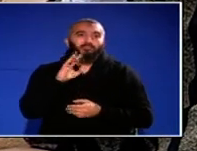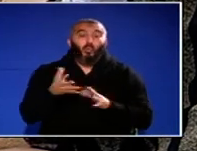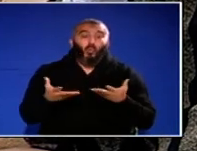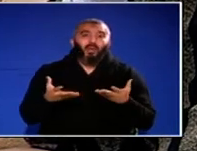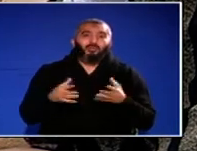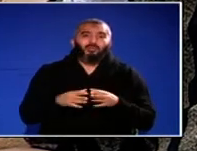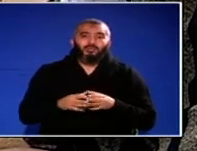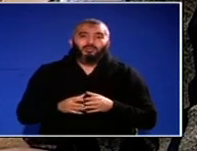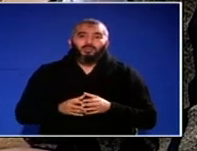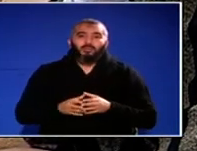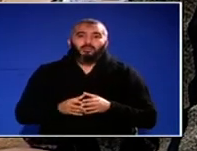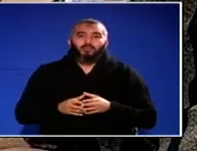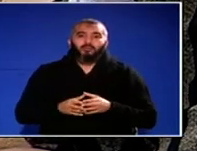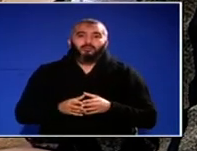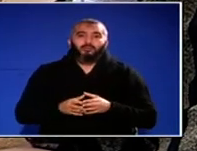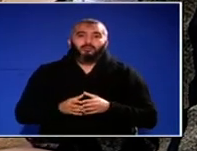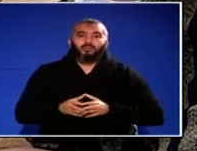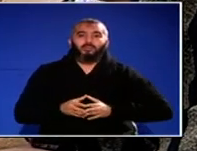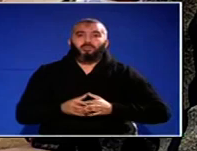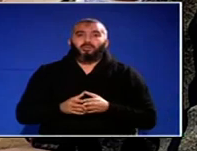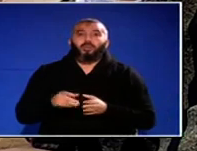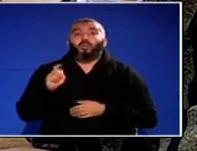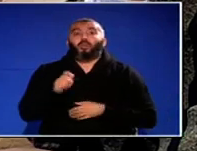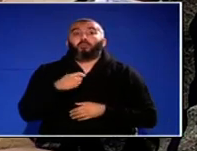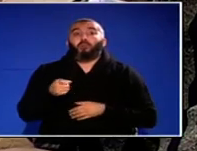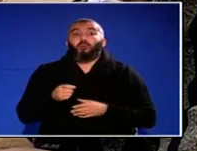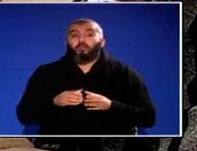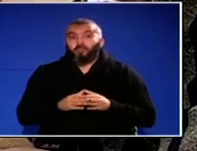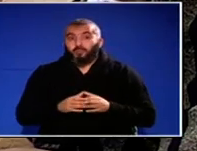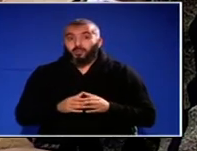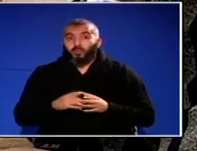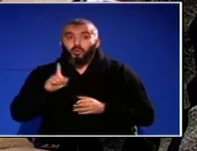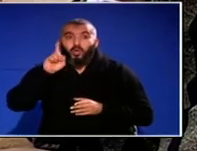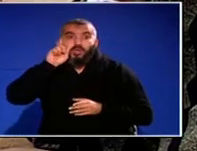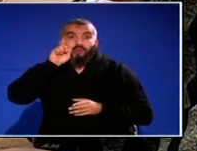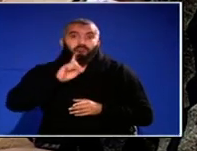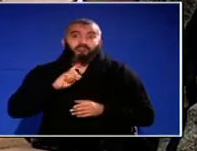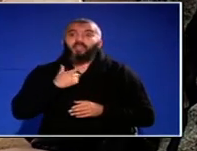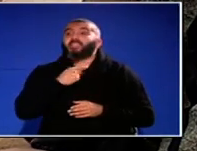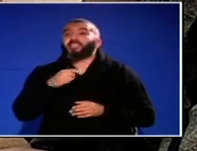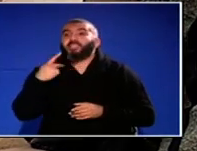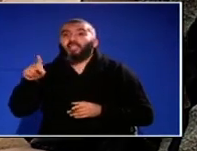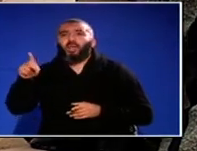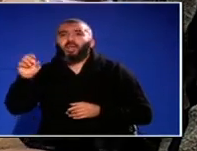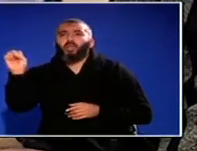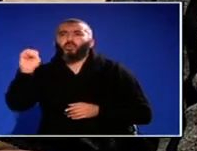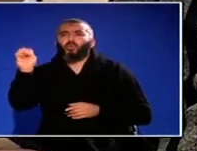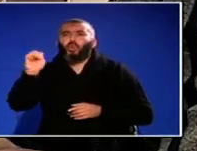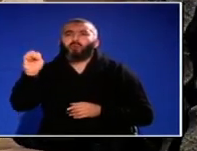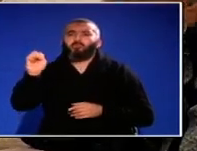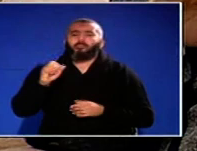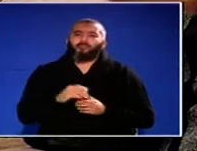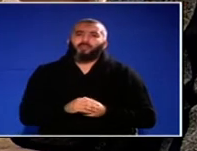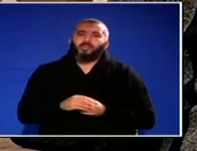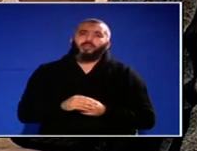الاصل ان بنات البنت هم من ذوي الارحام، الاصل هذا هو كي نجو نقسموا